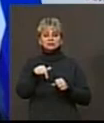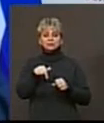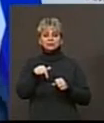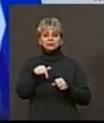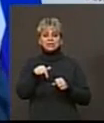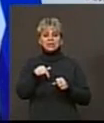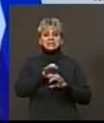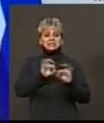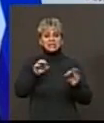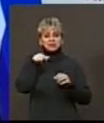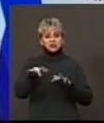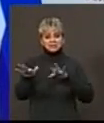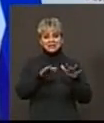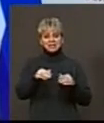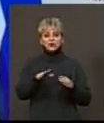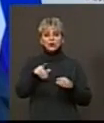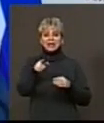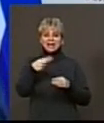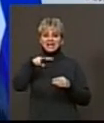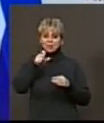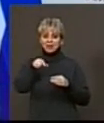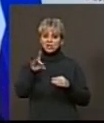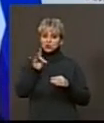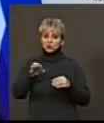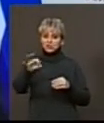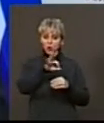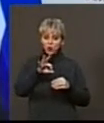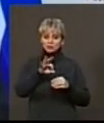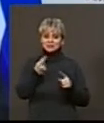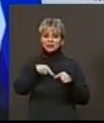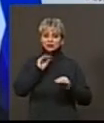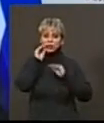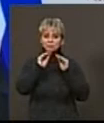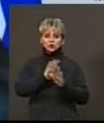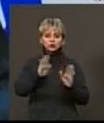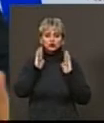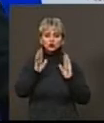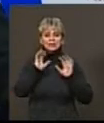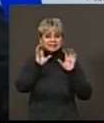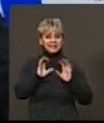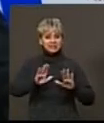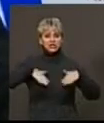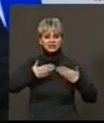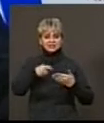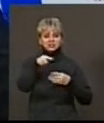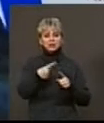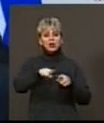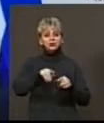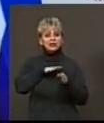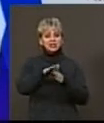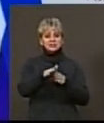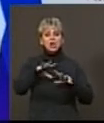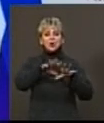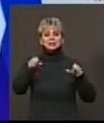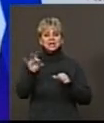Это замечательный деловой климат Ростовской области, который обеспечивается не только законодательными инициативами, которые реализует